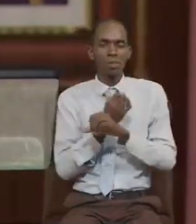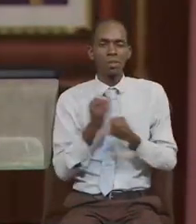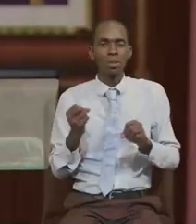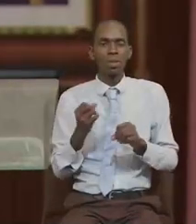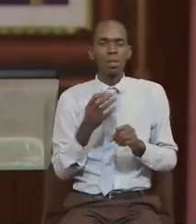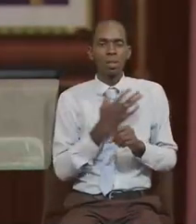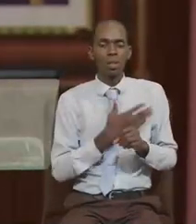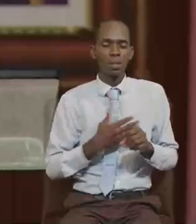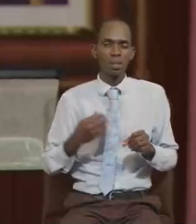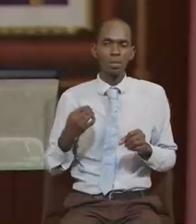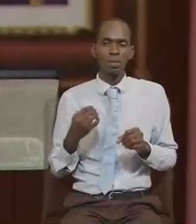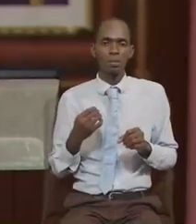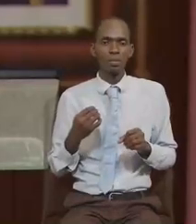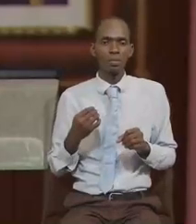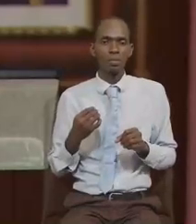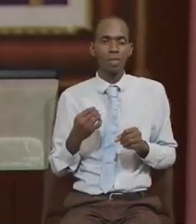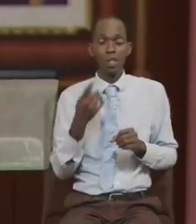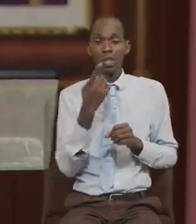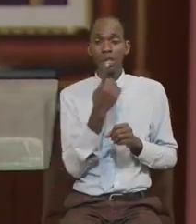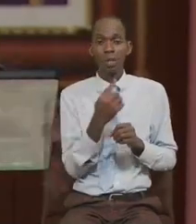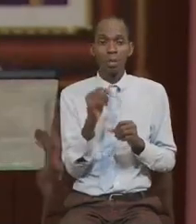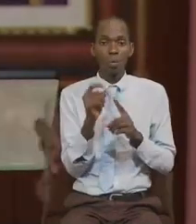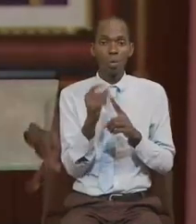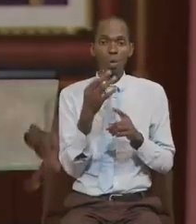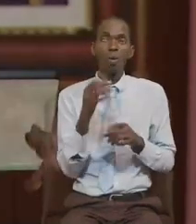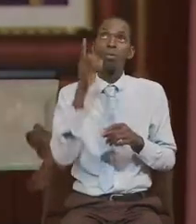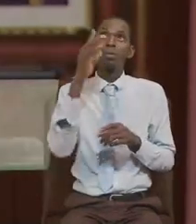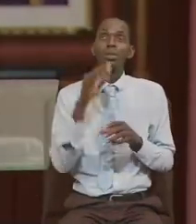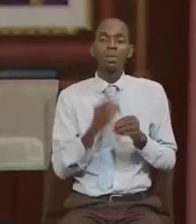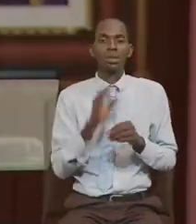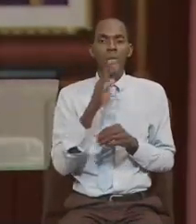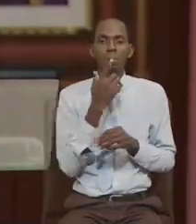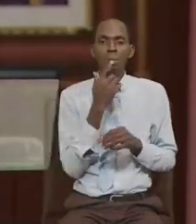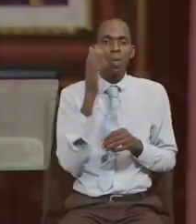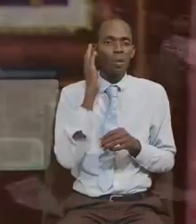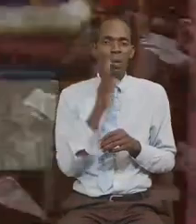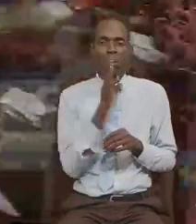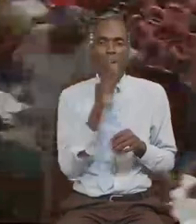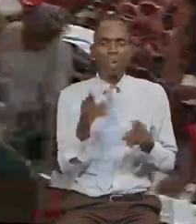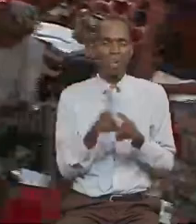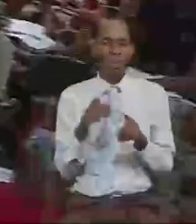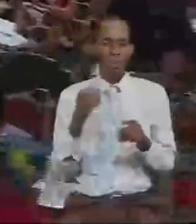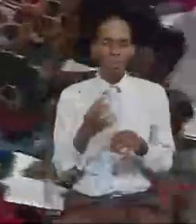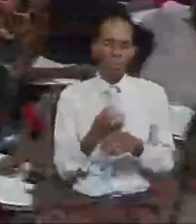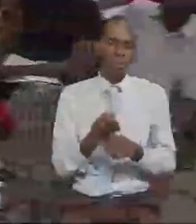de Dieu. La parole de Dieu dans votre bouche sera comme l'épée de l'esprit